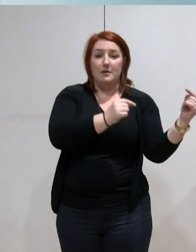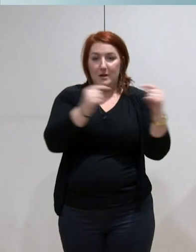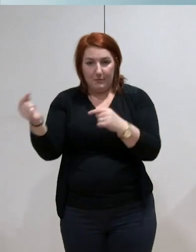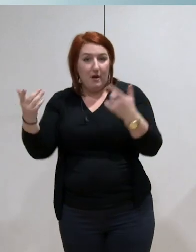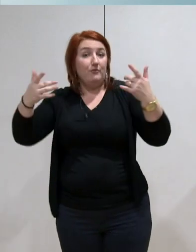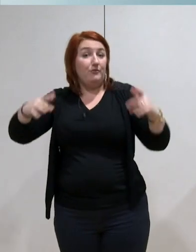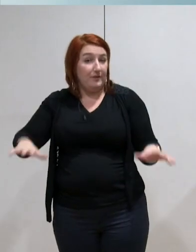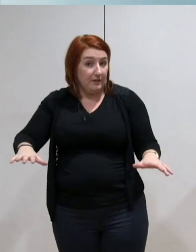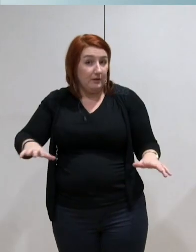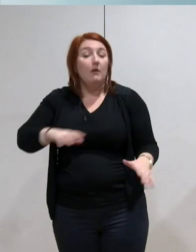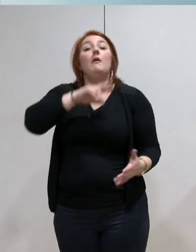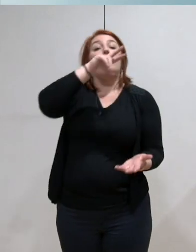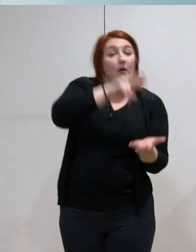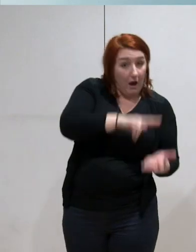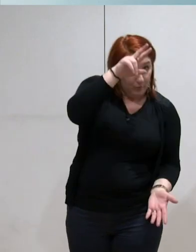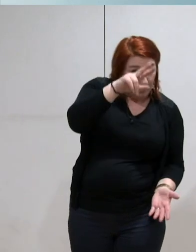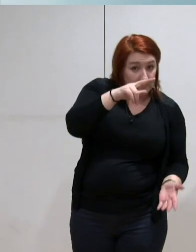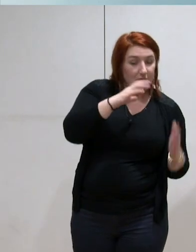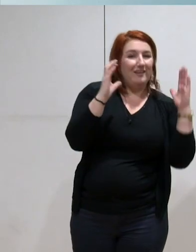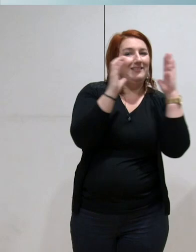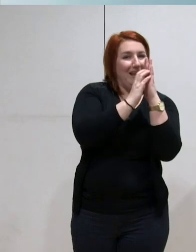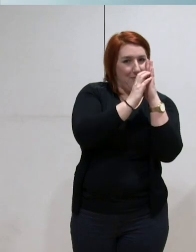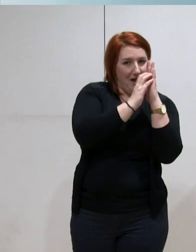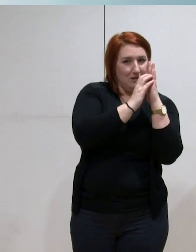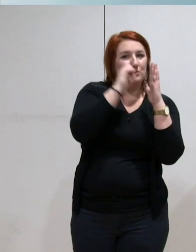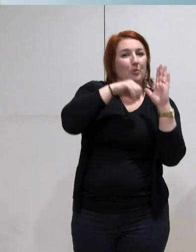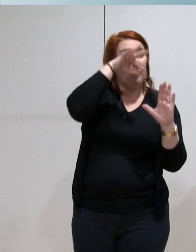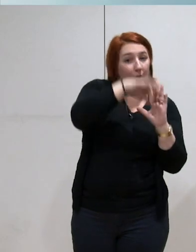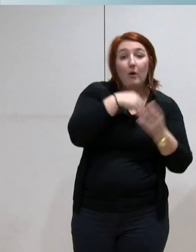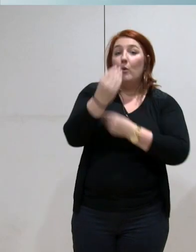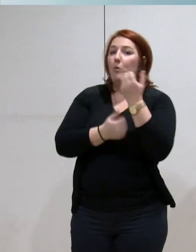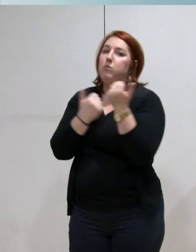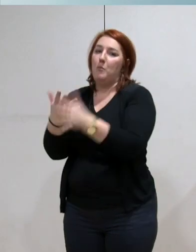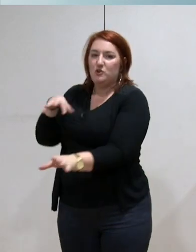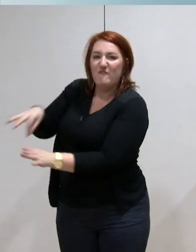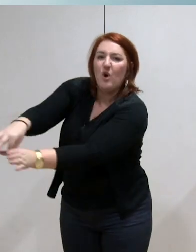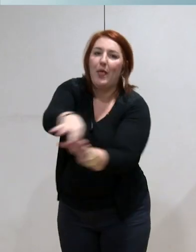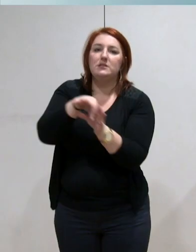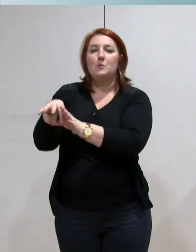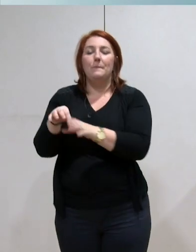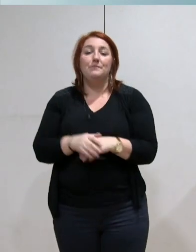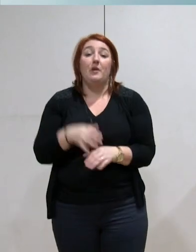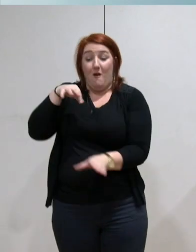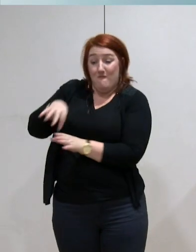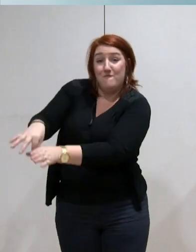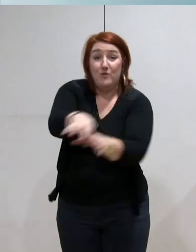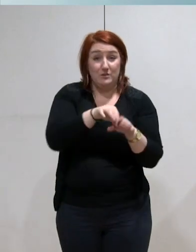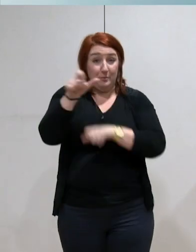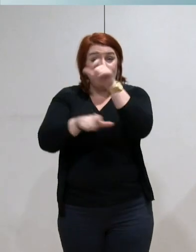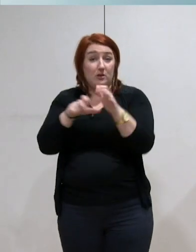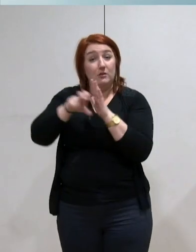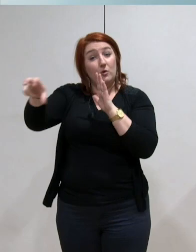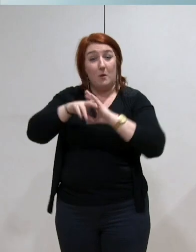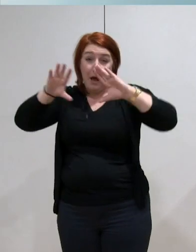ainsi de lancer le circuit de validation et de délibération soit de la mettre à la votation et cette votation qui est ouverte à tous les grand noblois de plus de